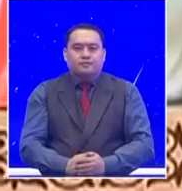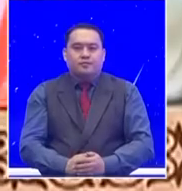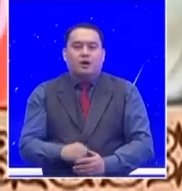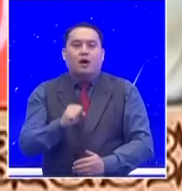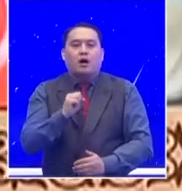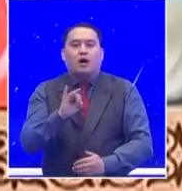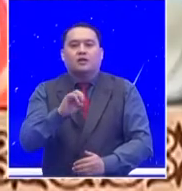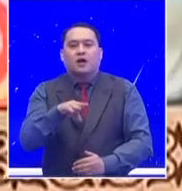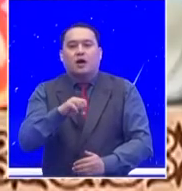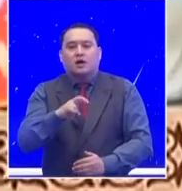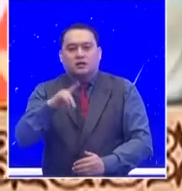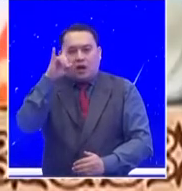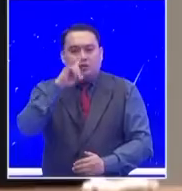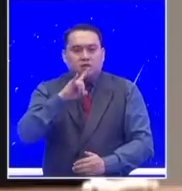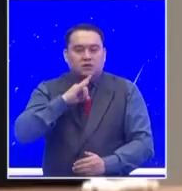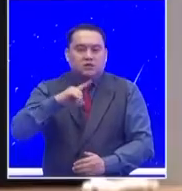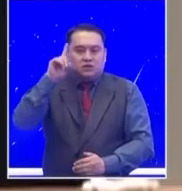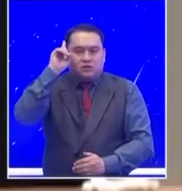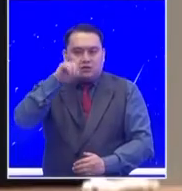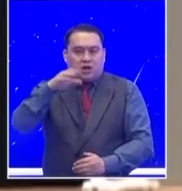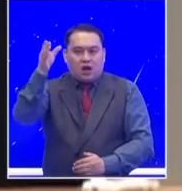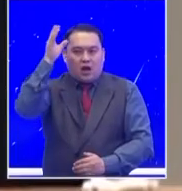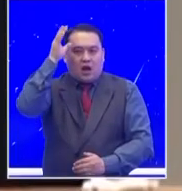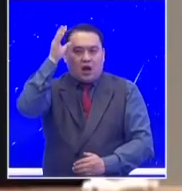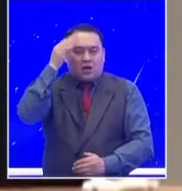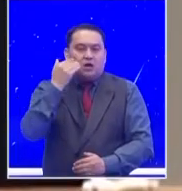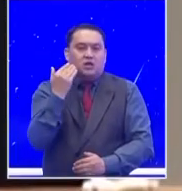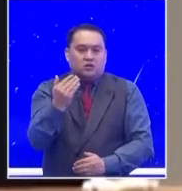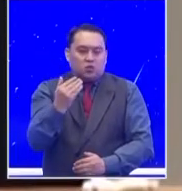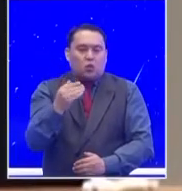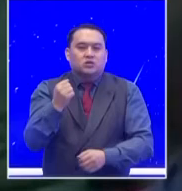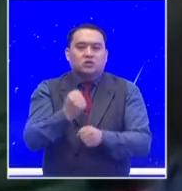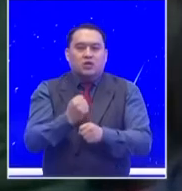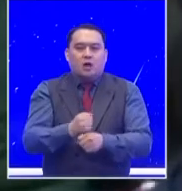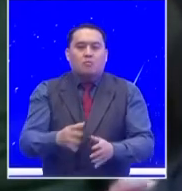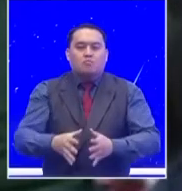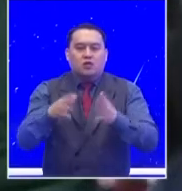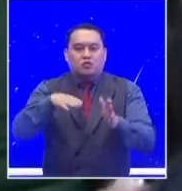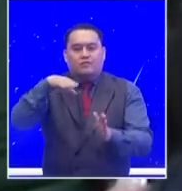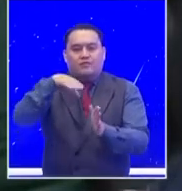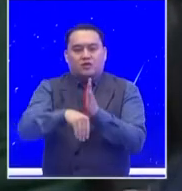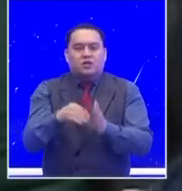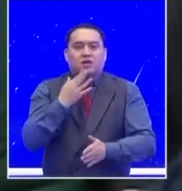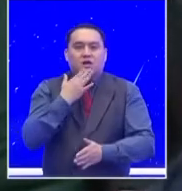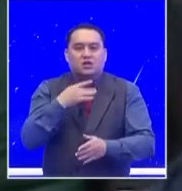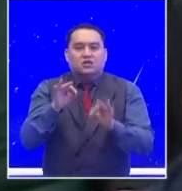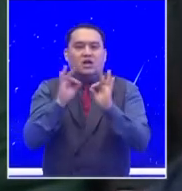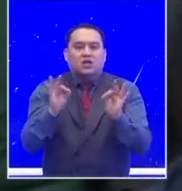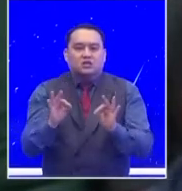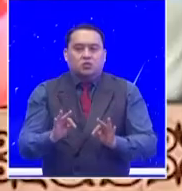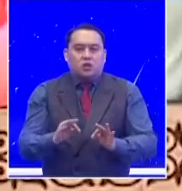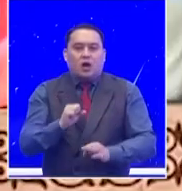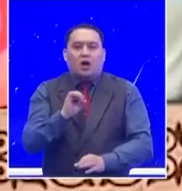Айтакына Булгакова в Казахстане знают как народного акына-импровизатора. Он сделал большой вклад в развитие национального искусства